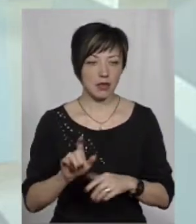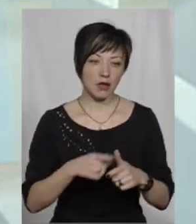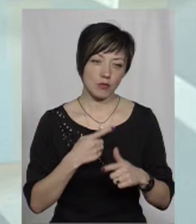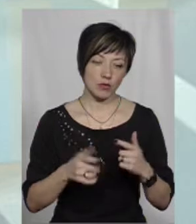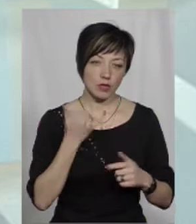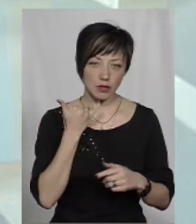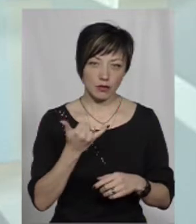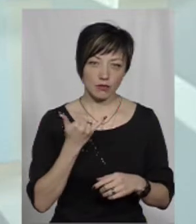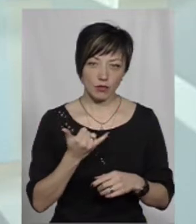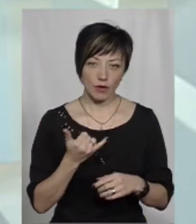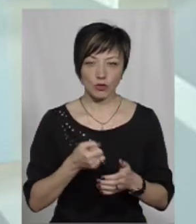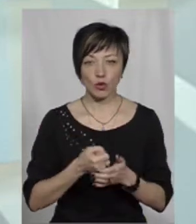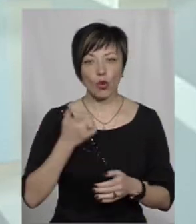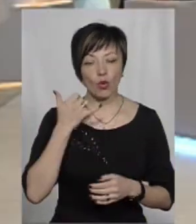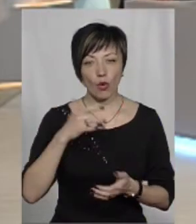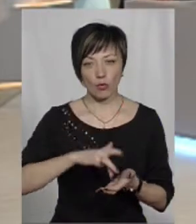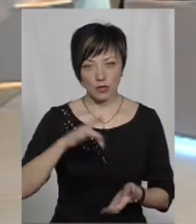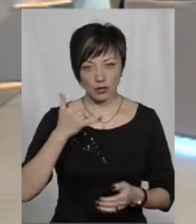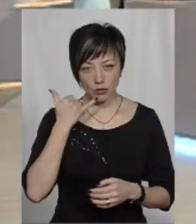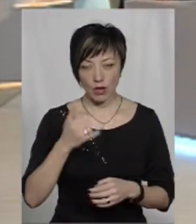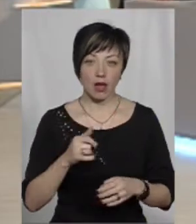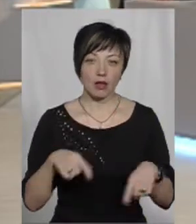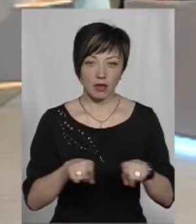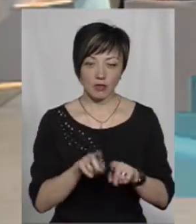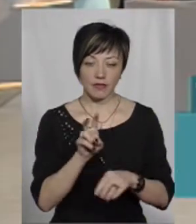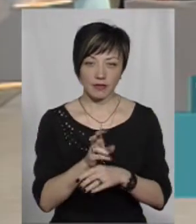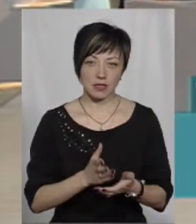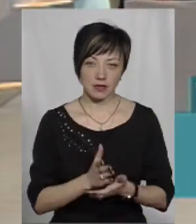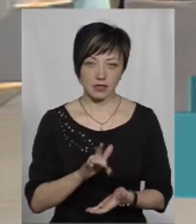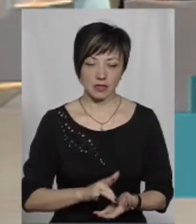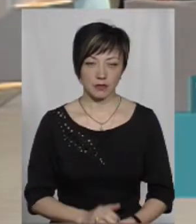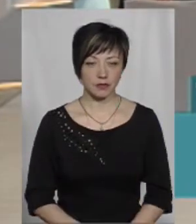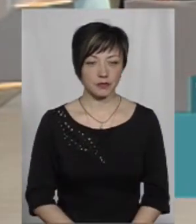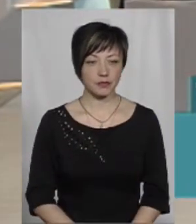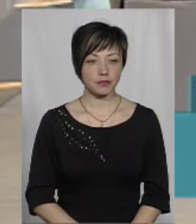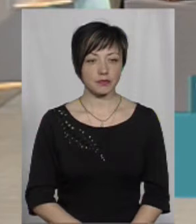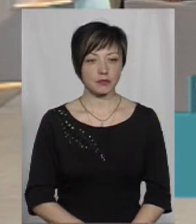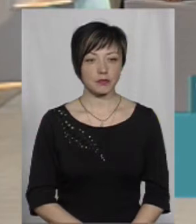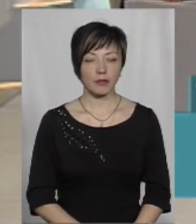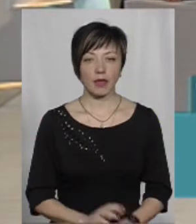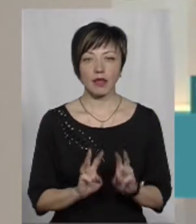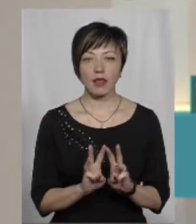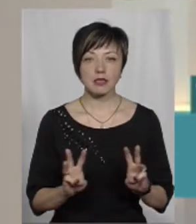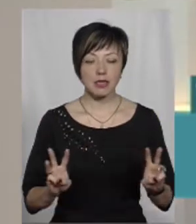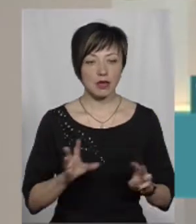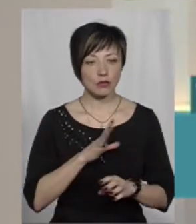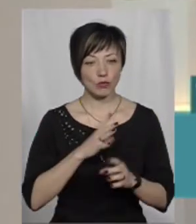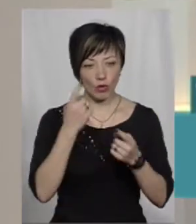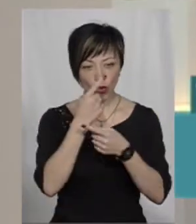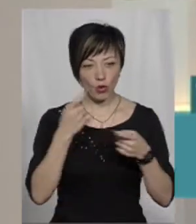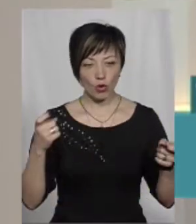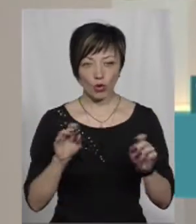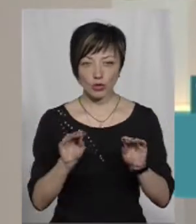або зателефонувавши до кол-центру. Ну і так само відвідувавши сервісні центри. На сайті було